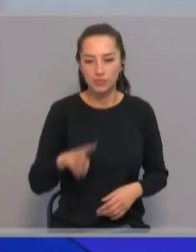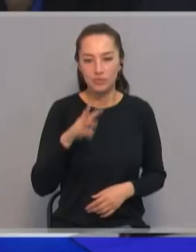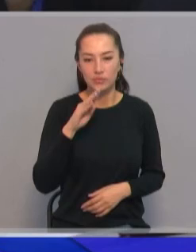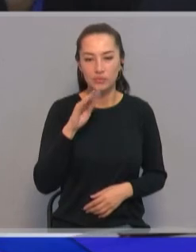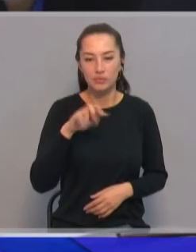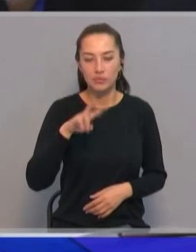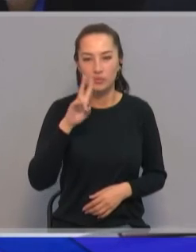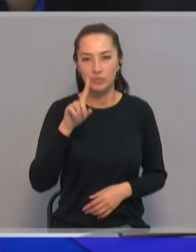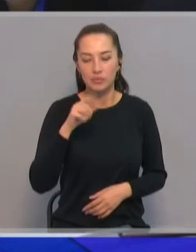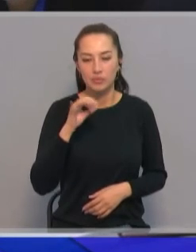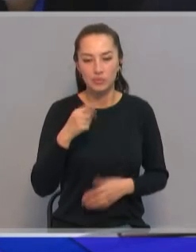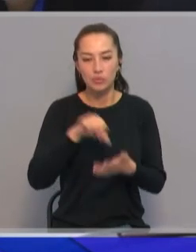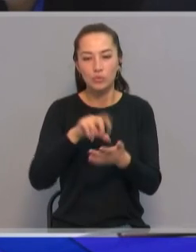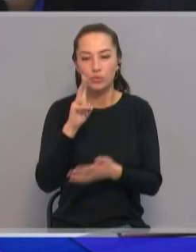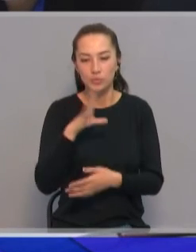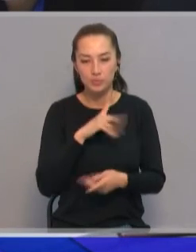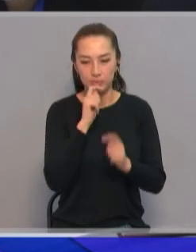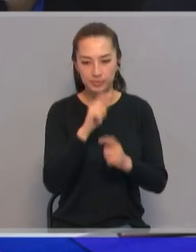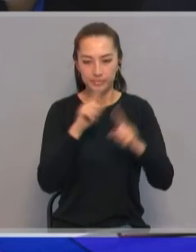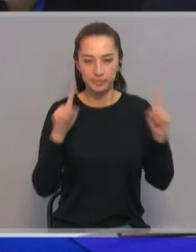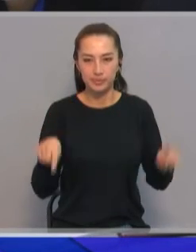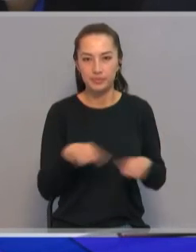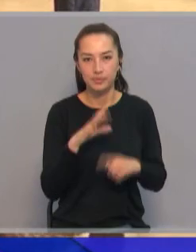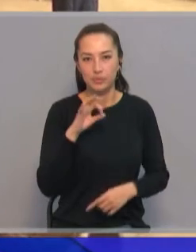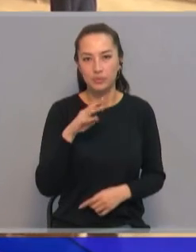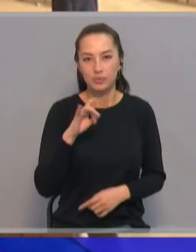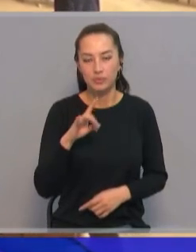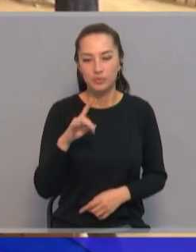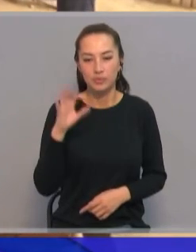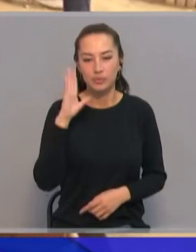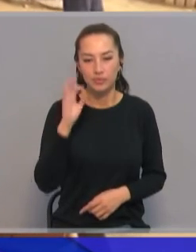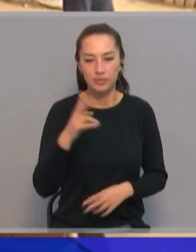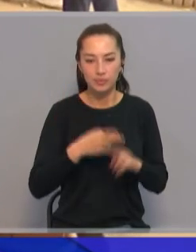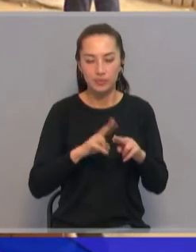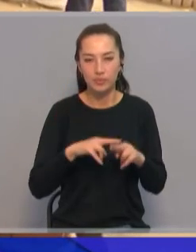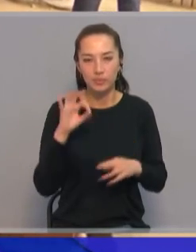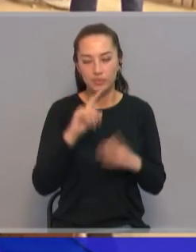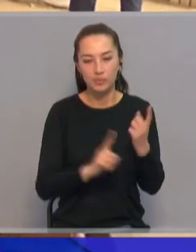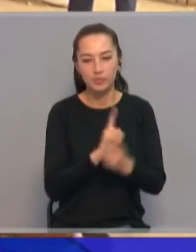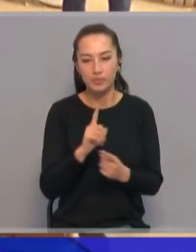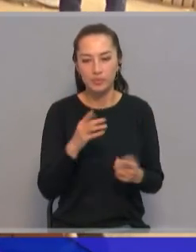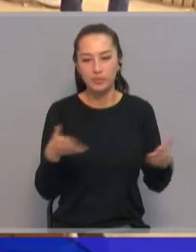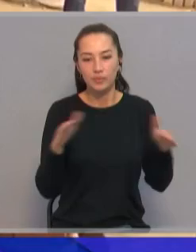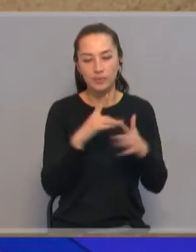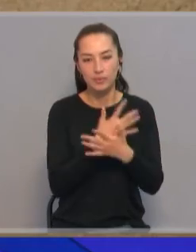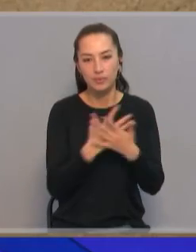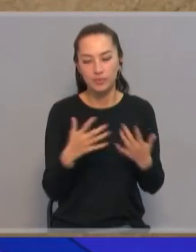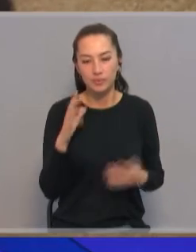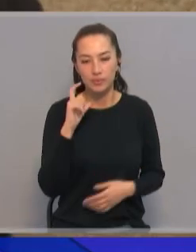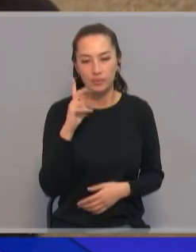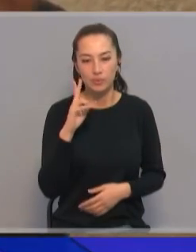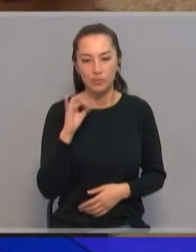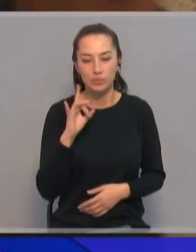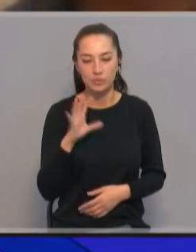Махашев қатысушыларға сертификаттар табыстады. Сондай-ақ Отырардағы орта ғасырлық шеберханалар мен қайта жаңғыртылған құмырашы үйіне